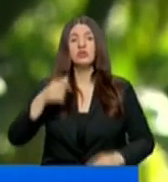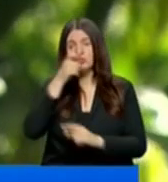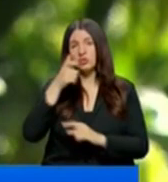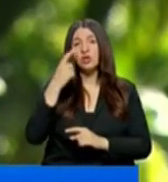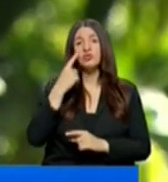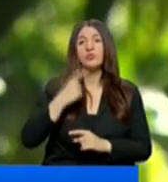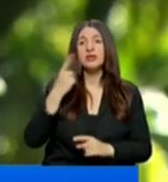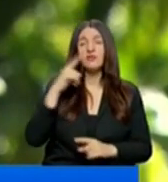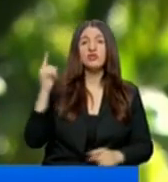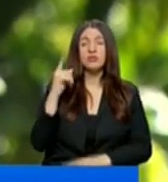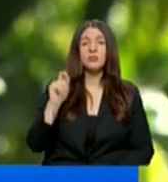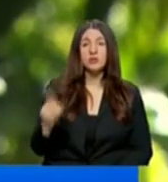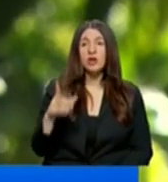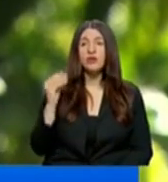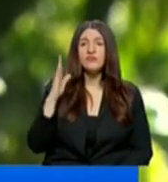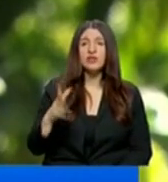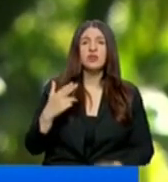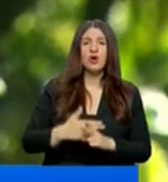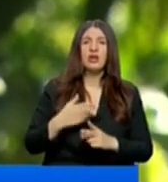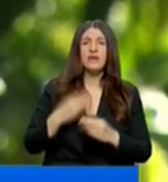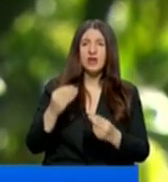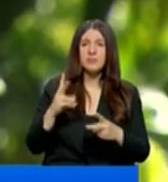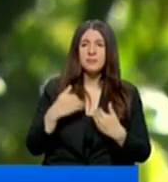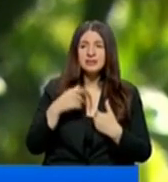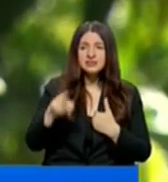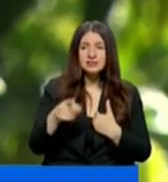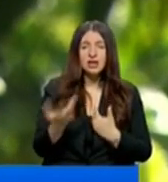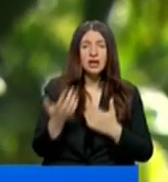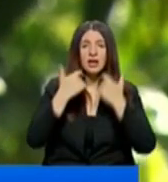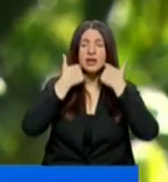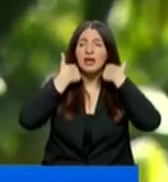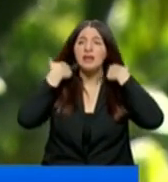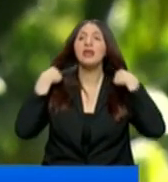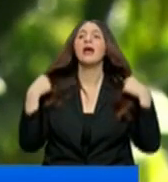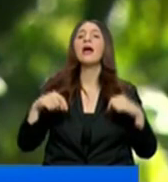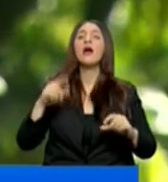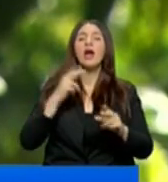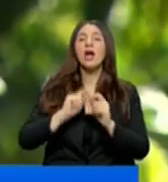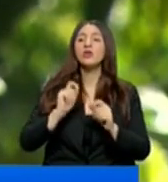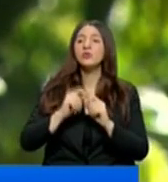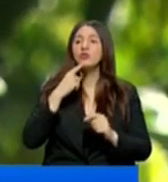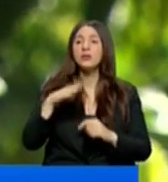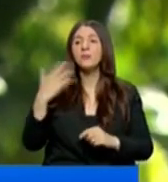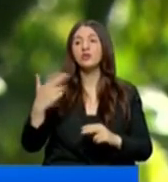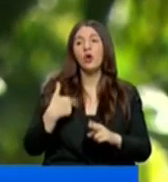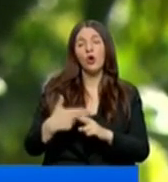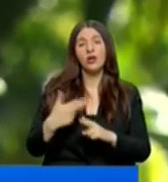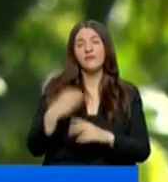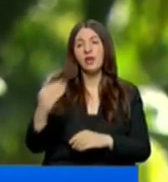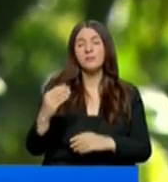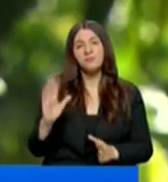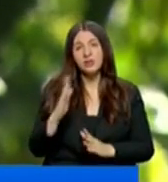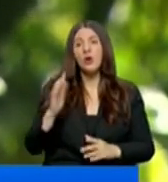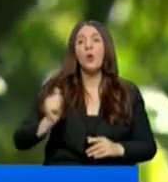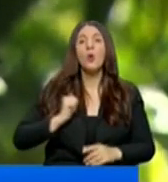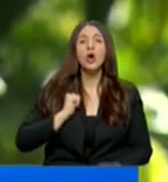Cumhuriyeti Devleti yönetiliyor. Pek çok örnek verebilirim ben size. Yani ekonomiden söz ettik. Başka bir örnek vereyim. Verin. Ya